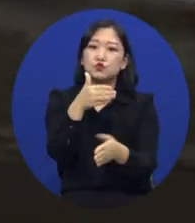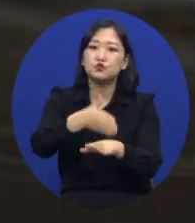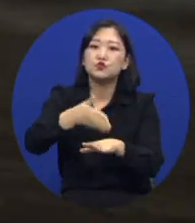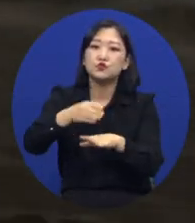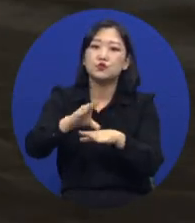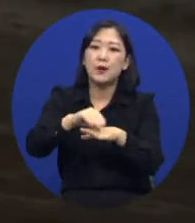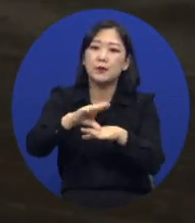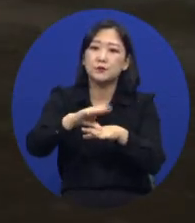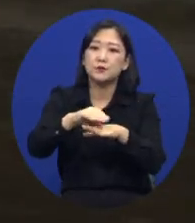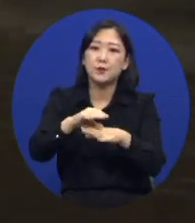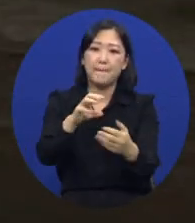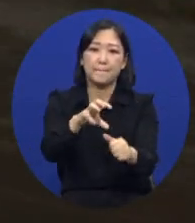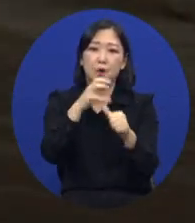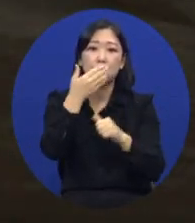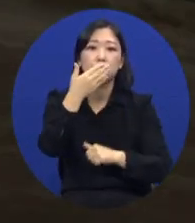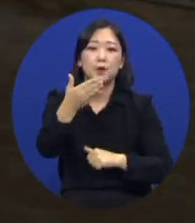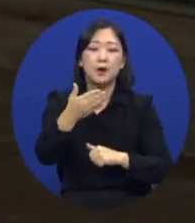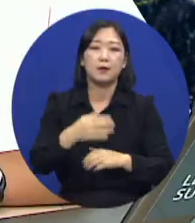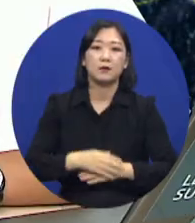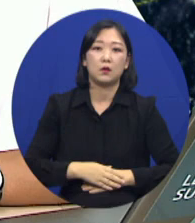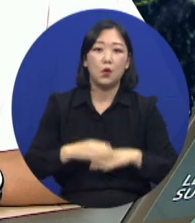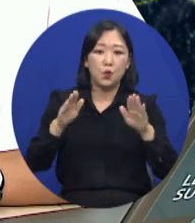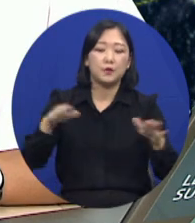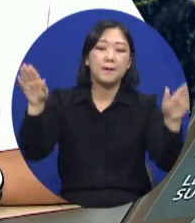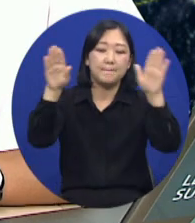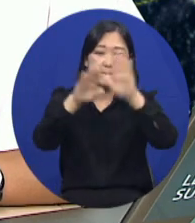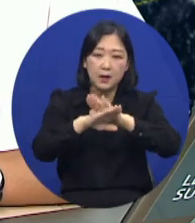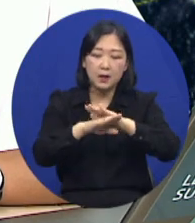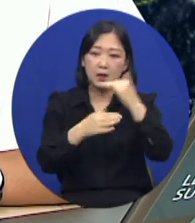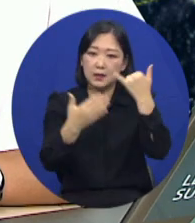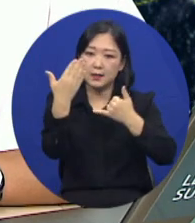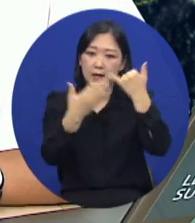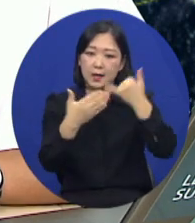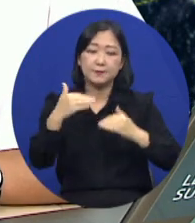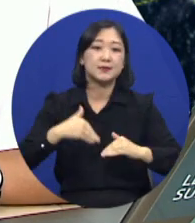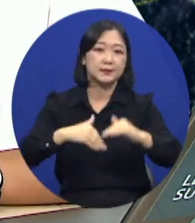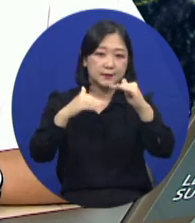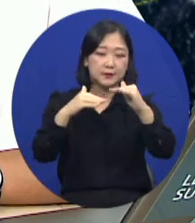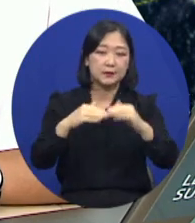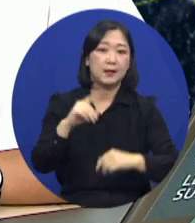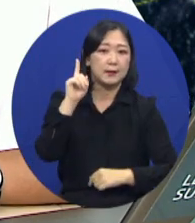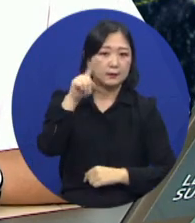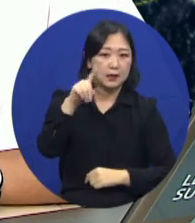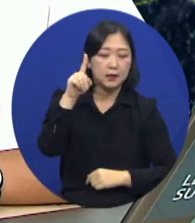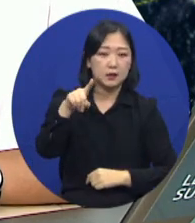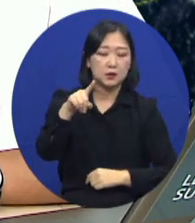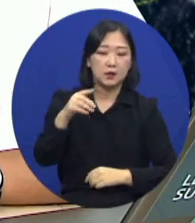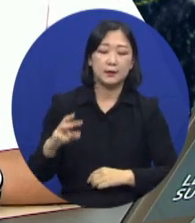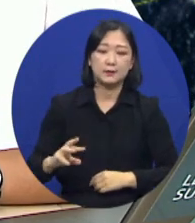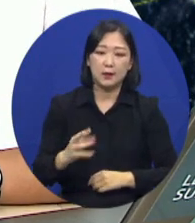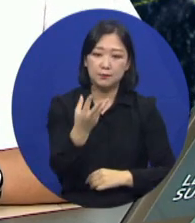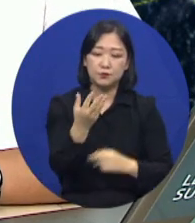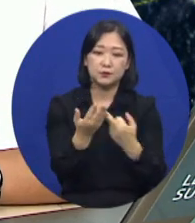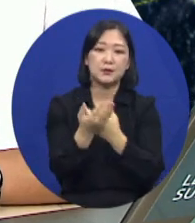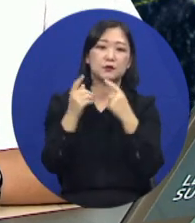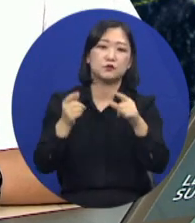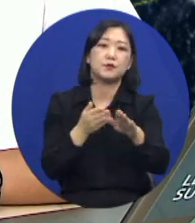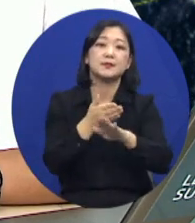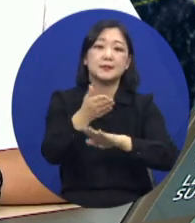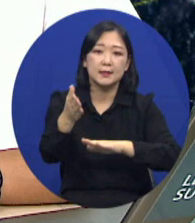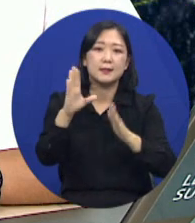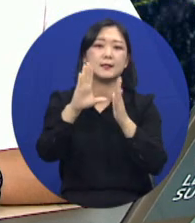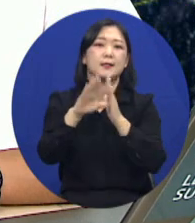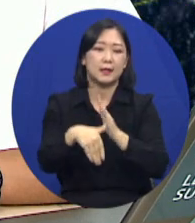있습니다. 네, 자 많은 제보 부탁드리고 저희는 오늘 밤까지 라이브 진행을 계속할 계획입니다. 그리고 내일도 태풍이 제주를 빠져나갈 때까지